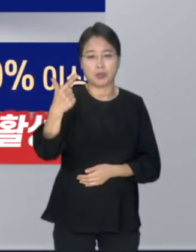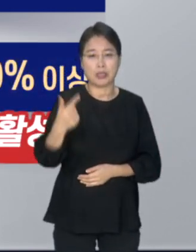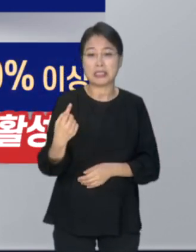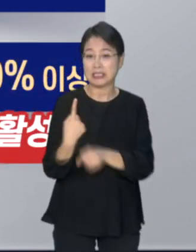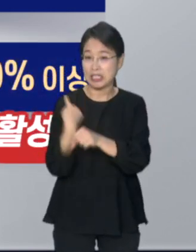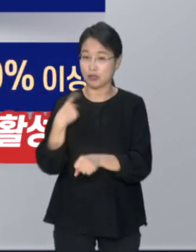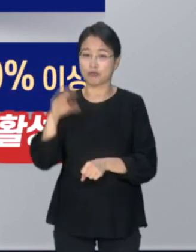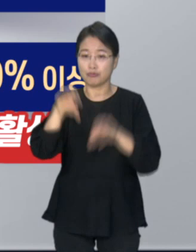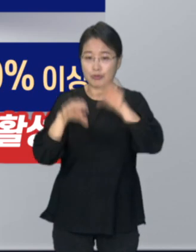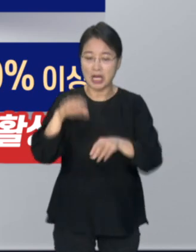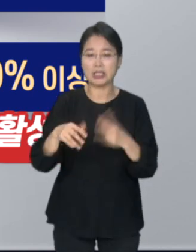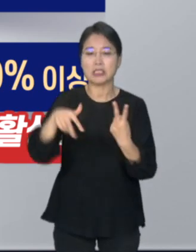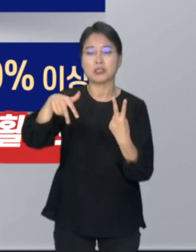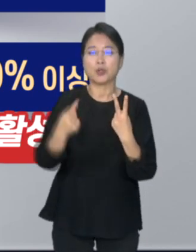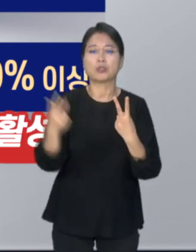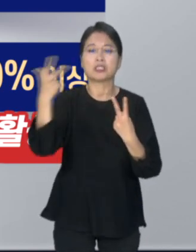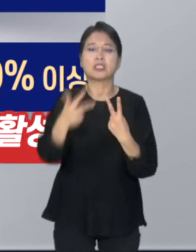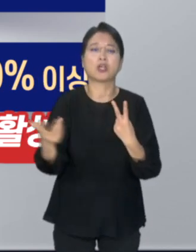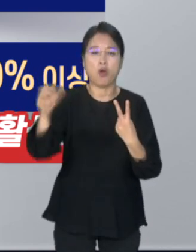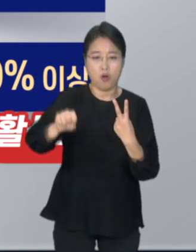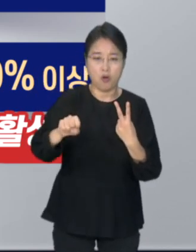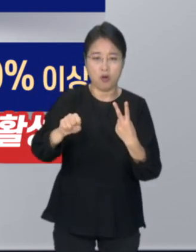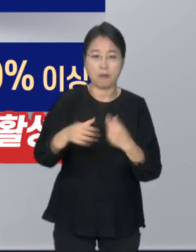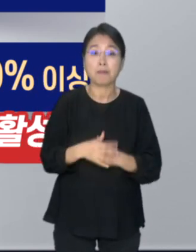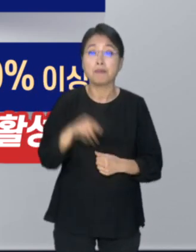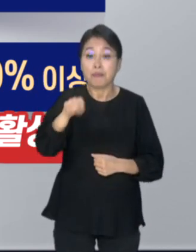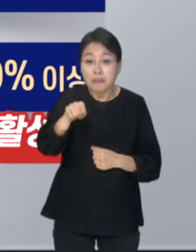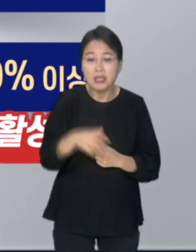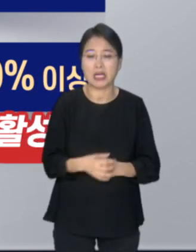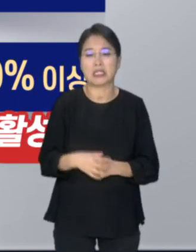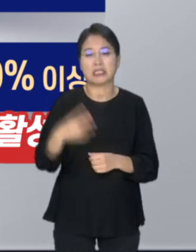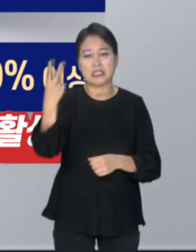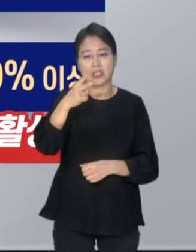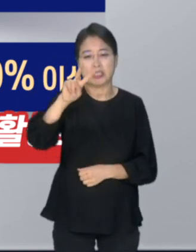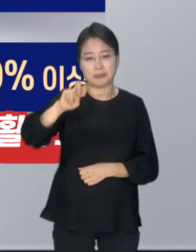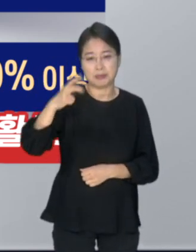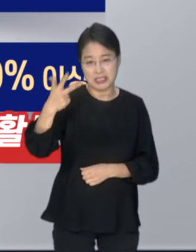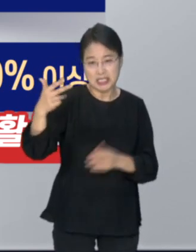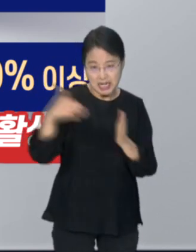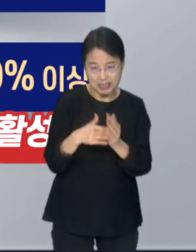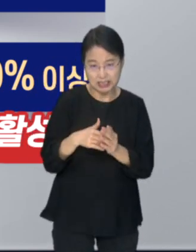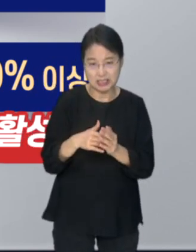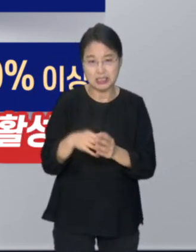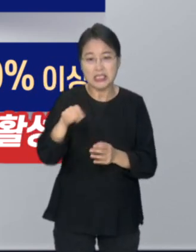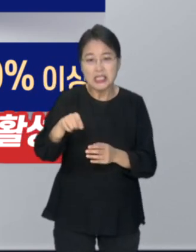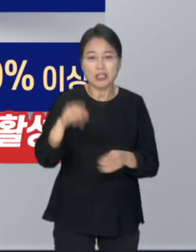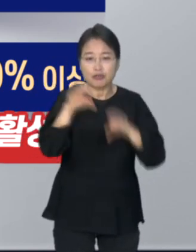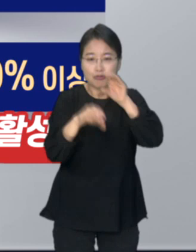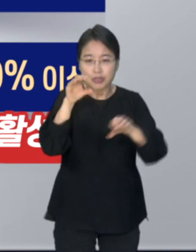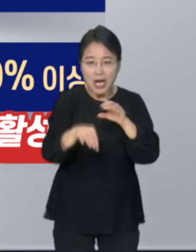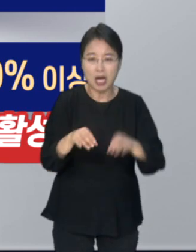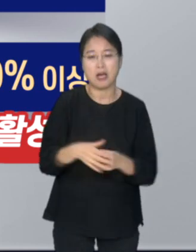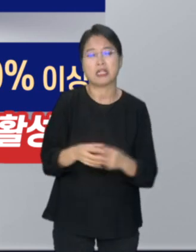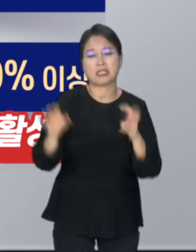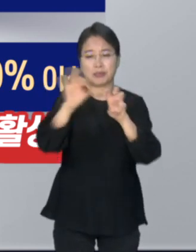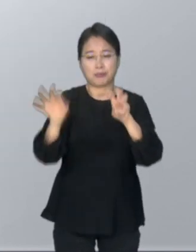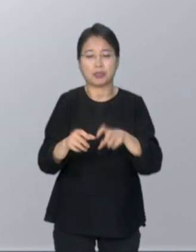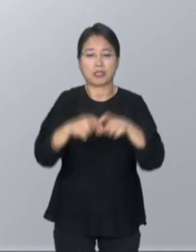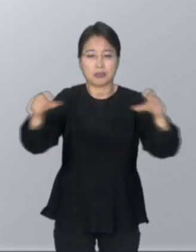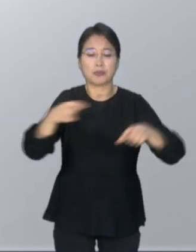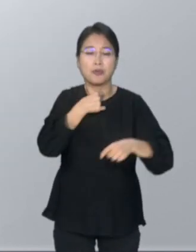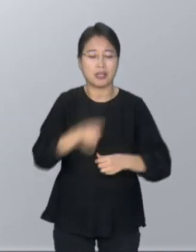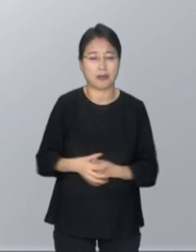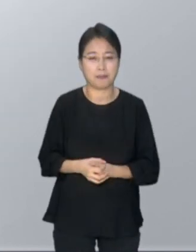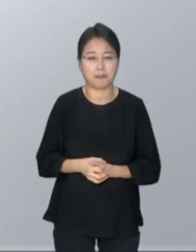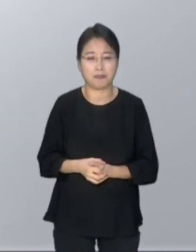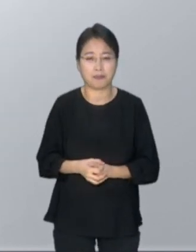투자액의 22% 수준인데 정부는 이를 2027년까지 30% 이상으로 활성화한다는 방침입니다. 이를